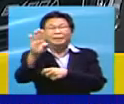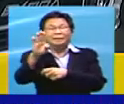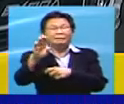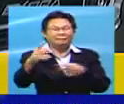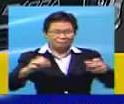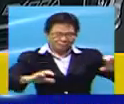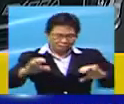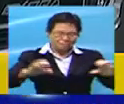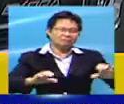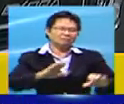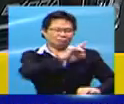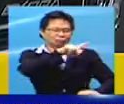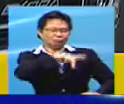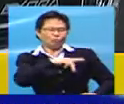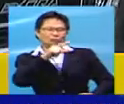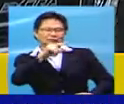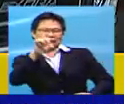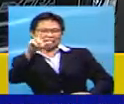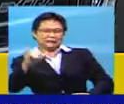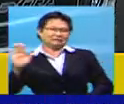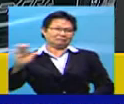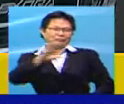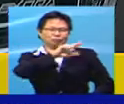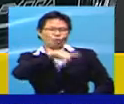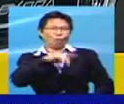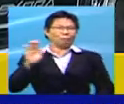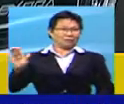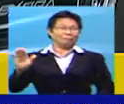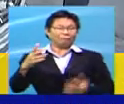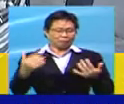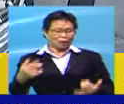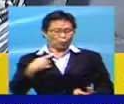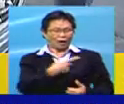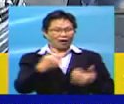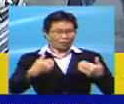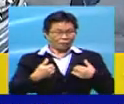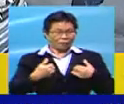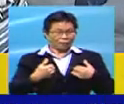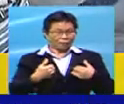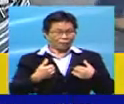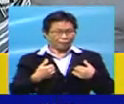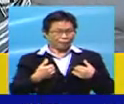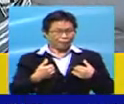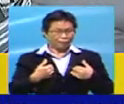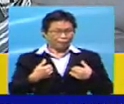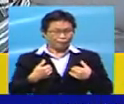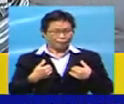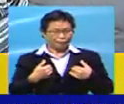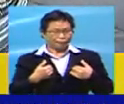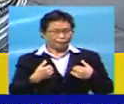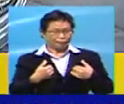Geely's ownership. So now we have a room for optimism